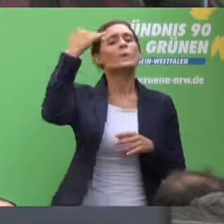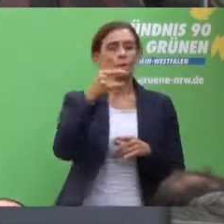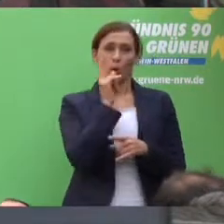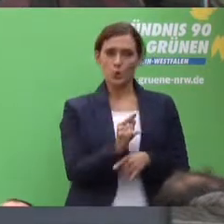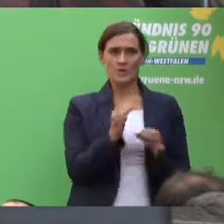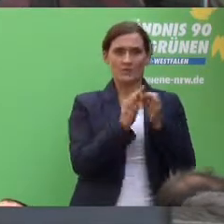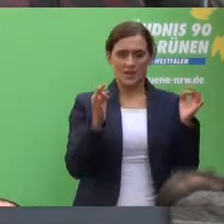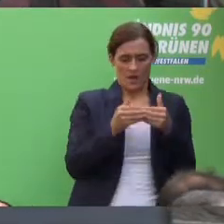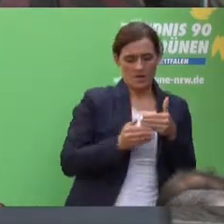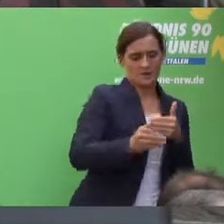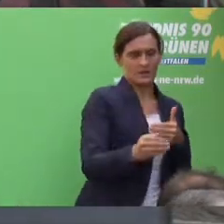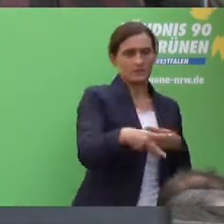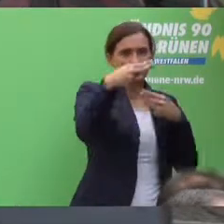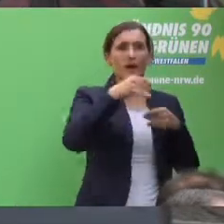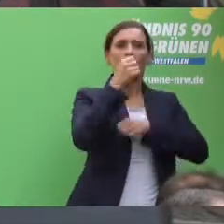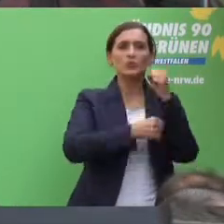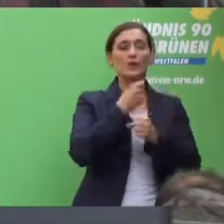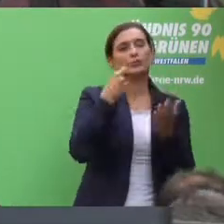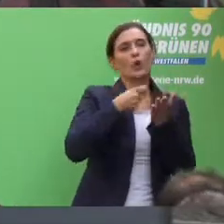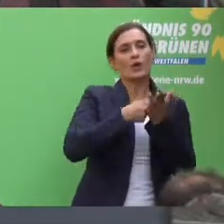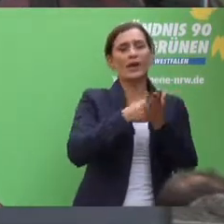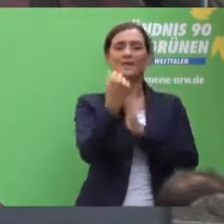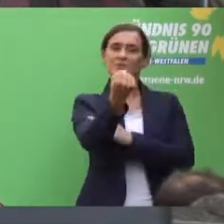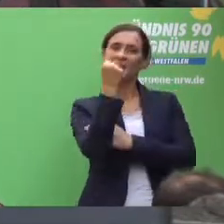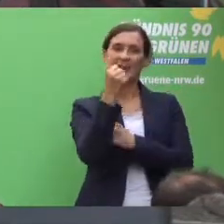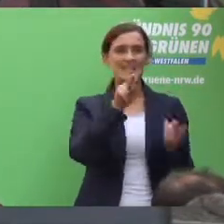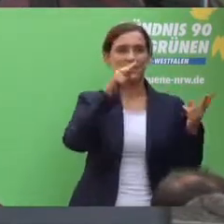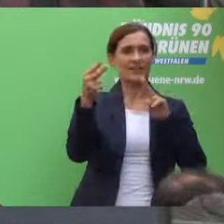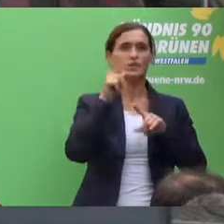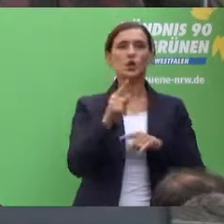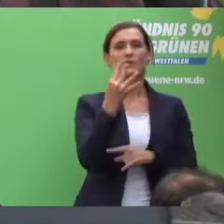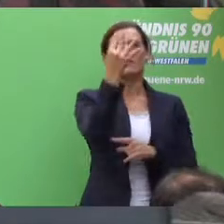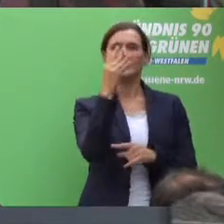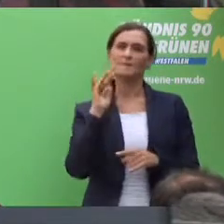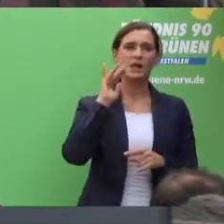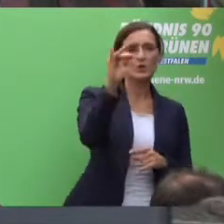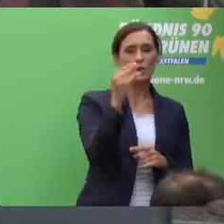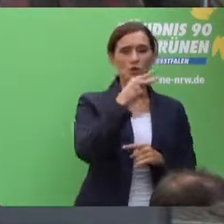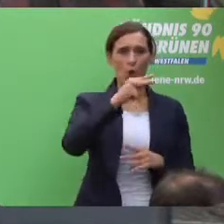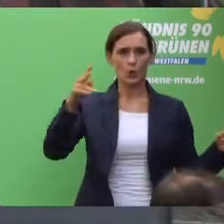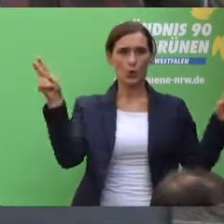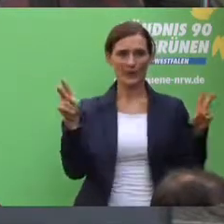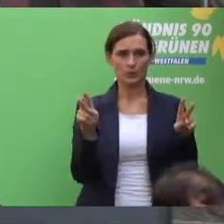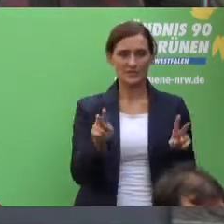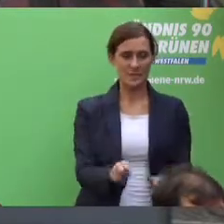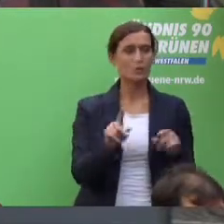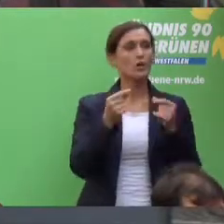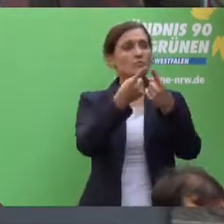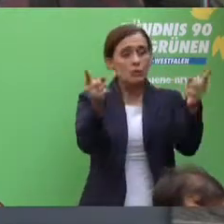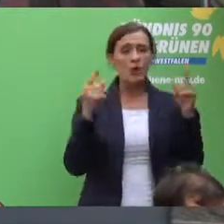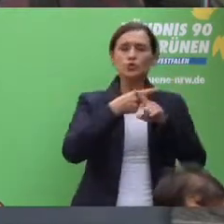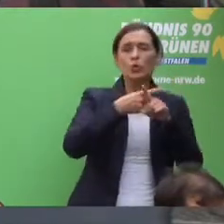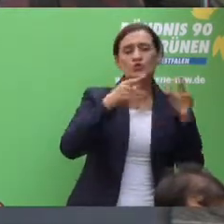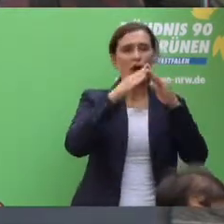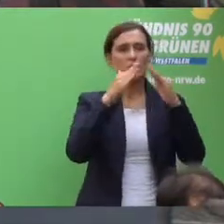diese Verteuerung der Energiewende um 4 Milliarden Euro reduziert wird. Das heißt, für jeden durchschnittlichen Haushalt